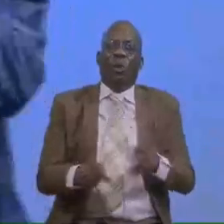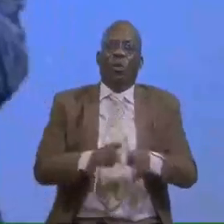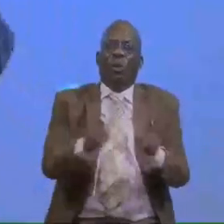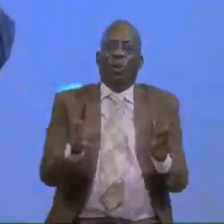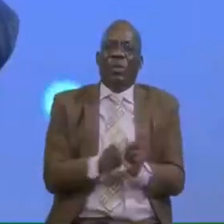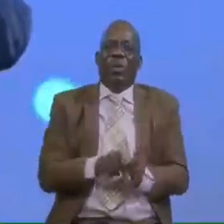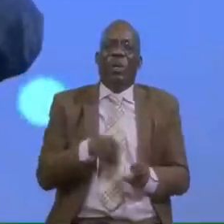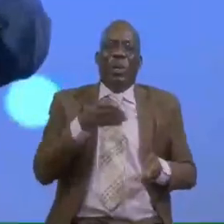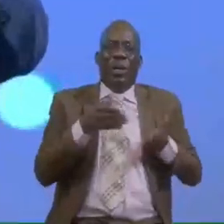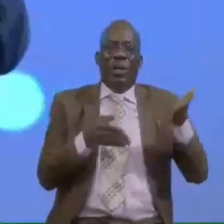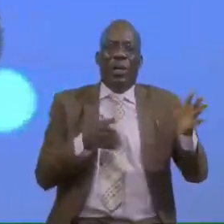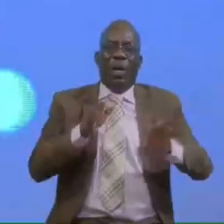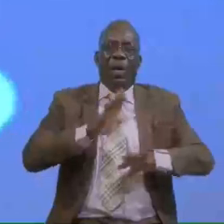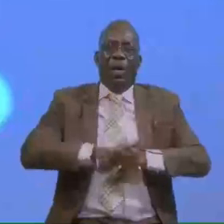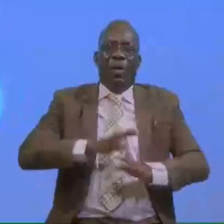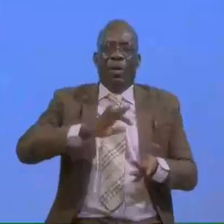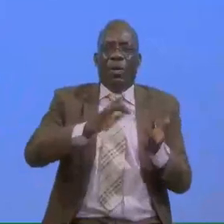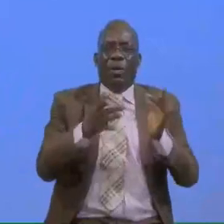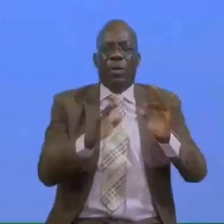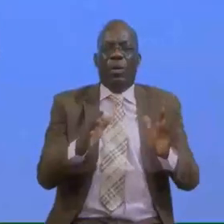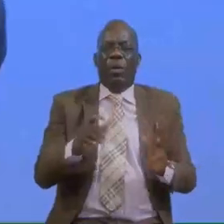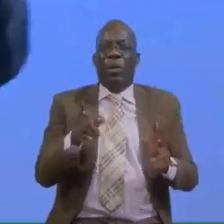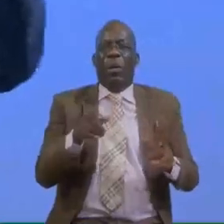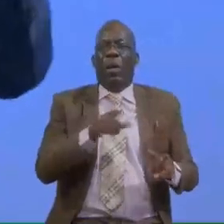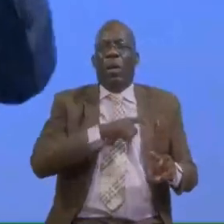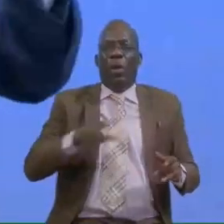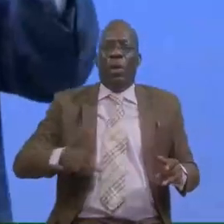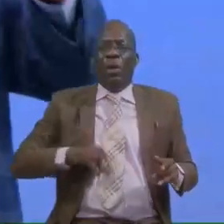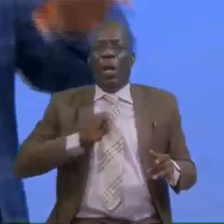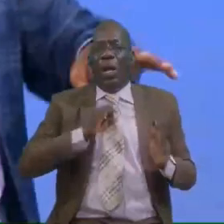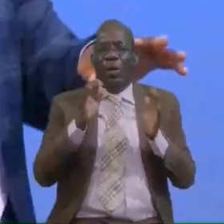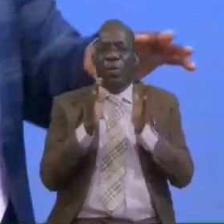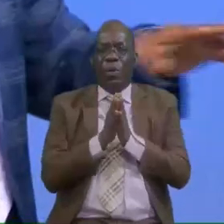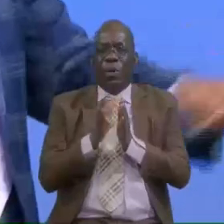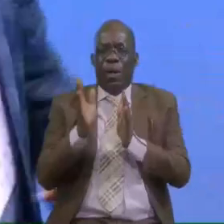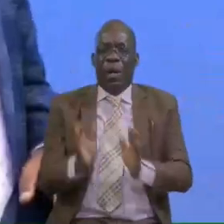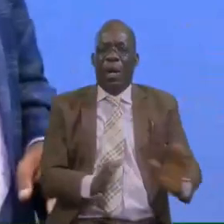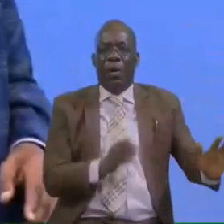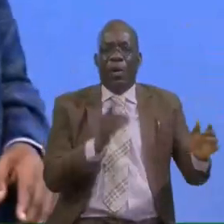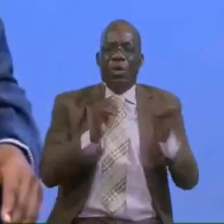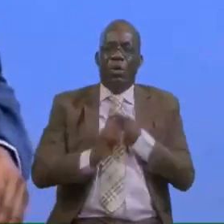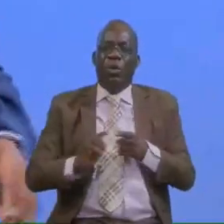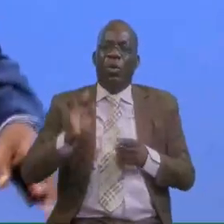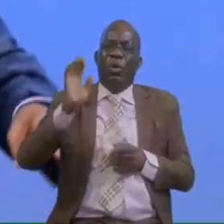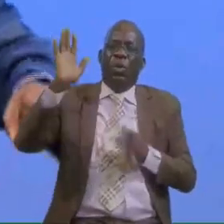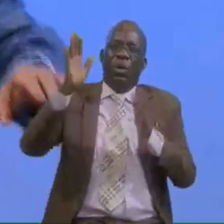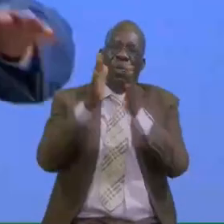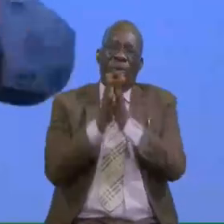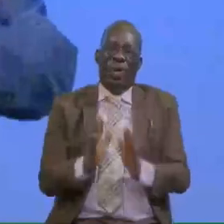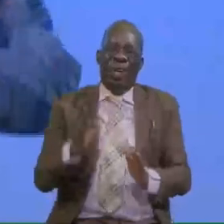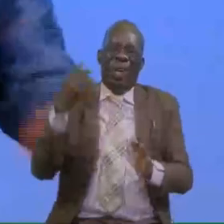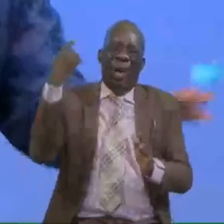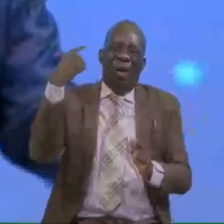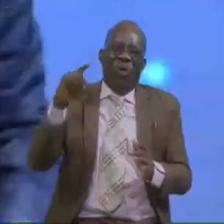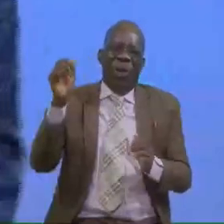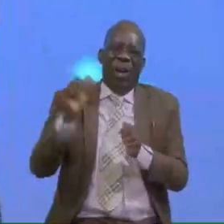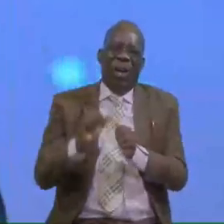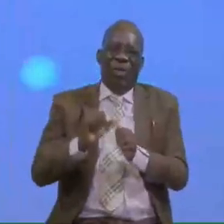ligne. Seigneur, je prie, selon ton intercession, pour chaque